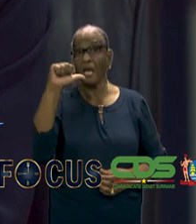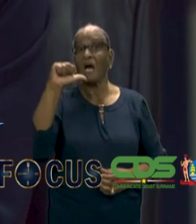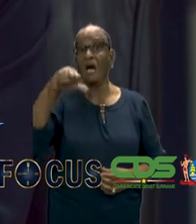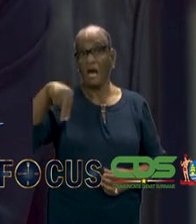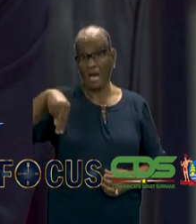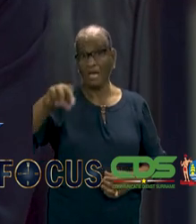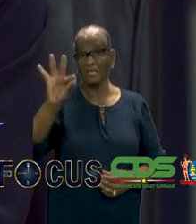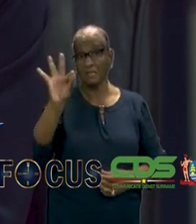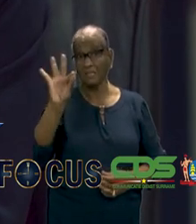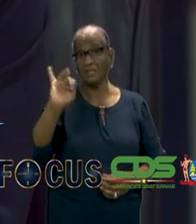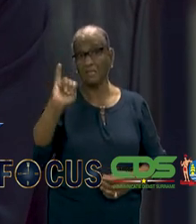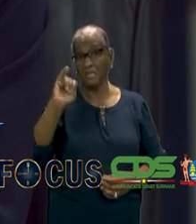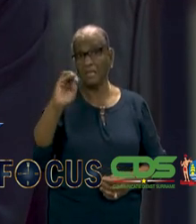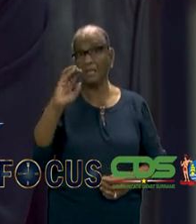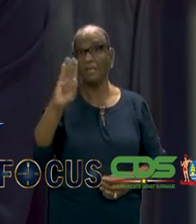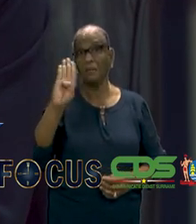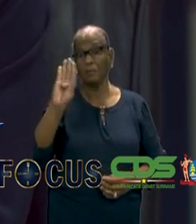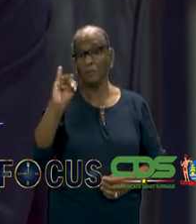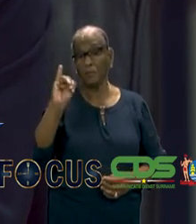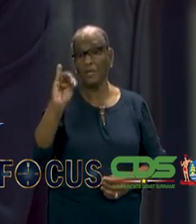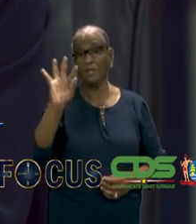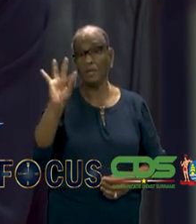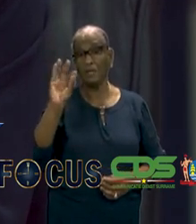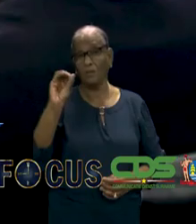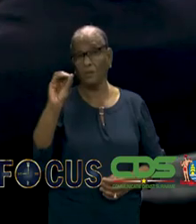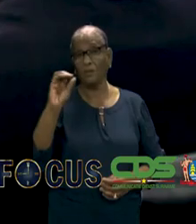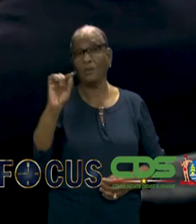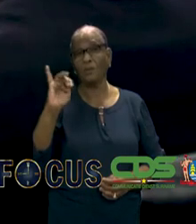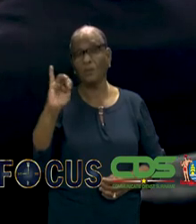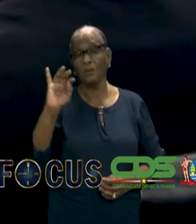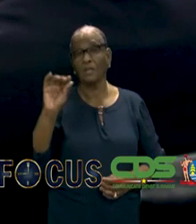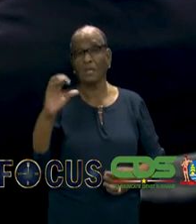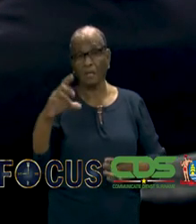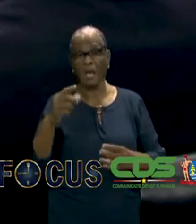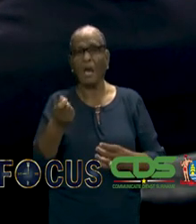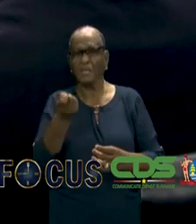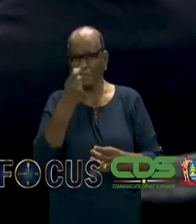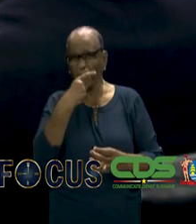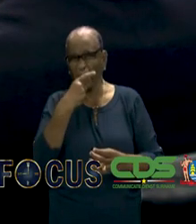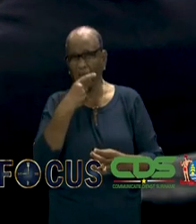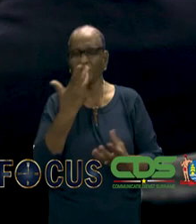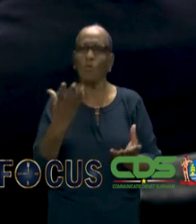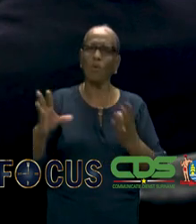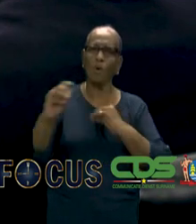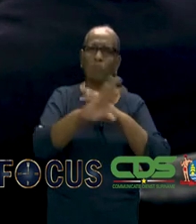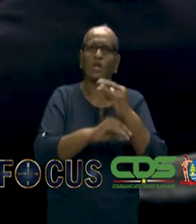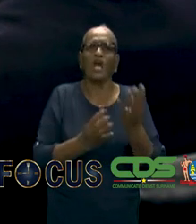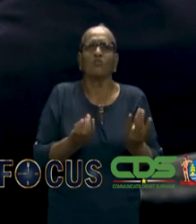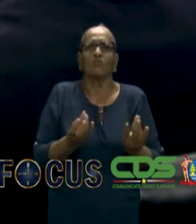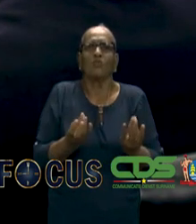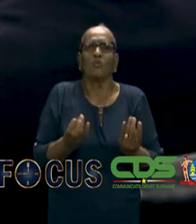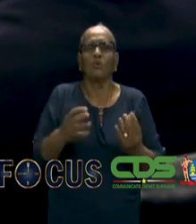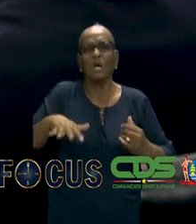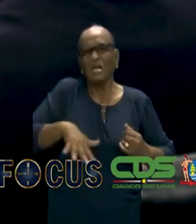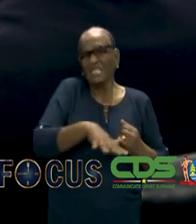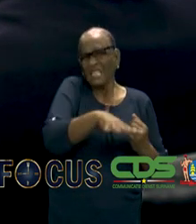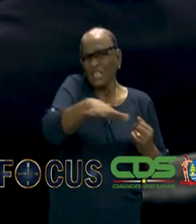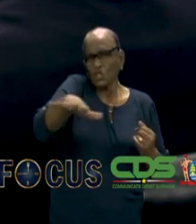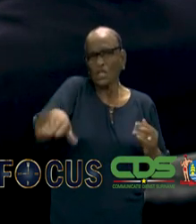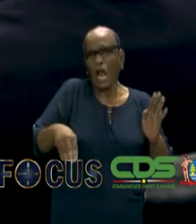van 7 maanden gedraaid worden vanaf denk ik oktober, waarbij er een nationaal antibiotica